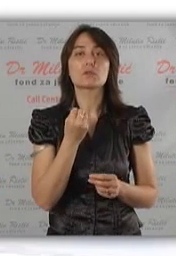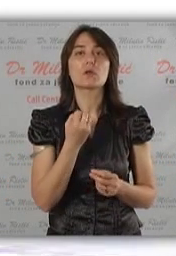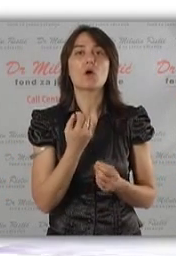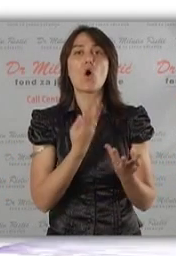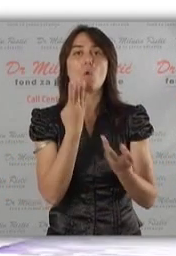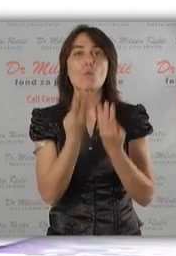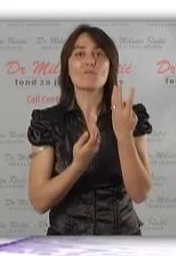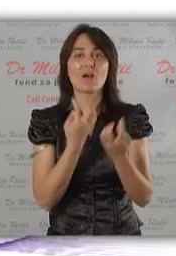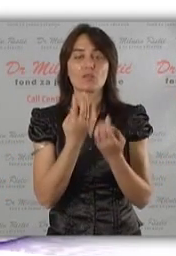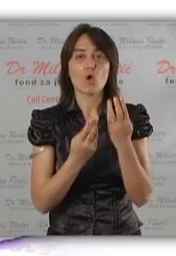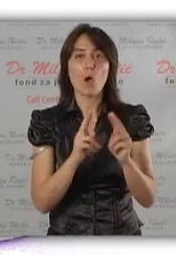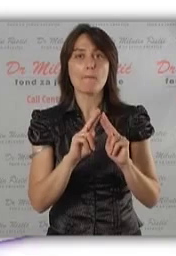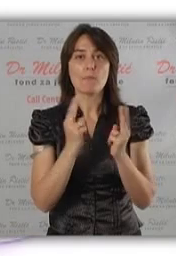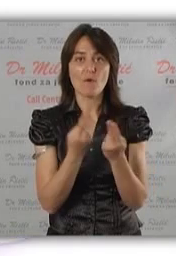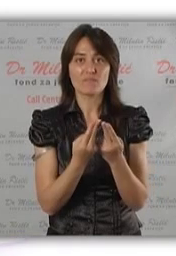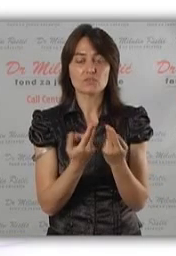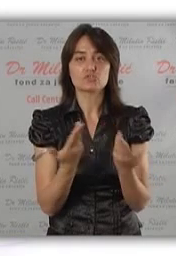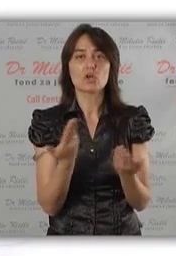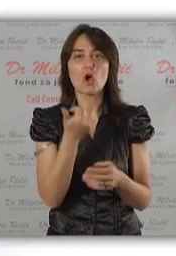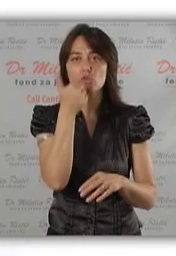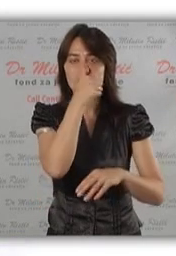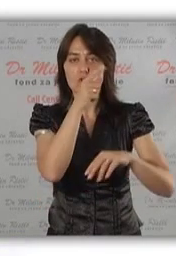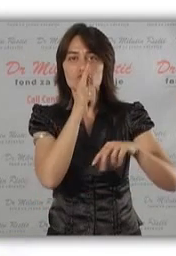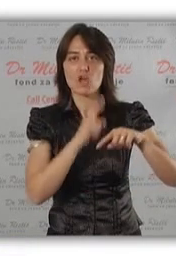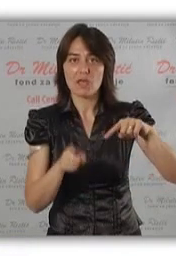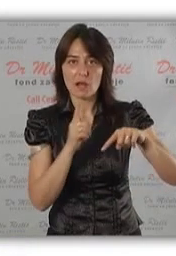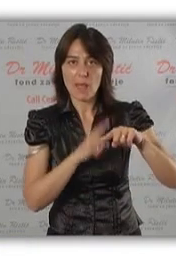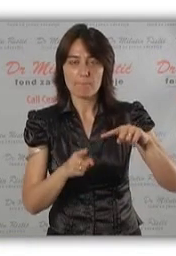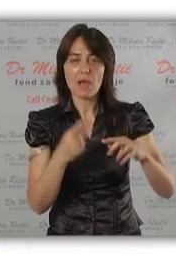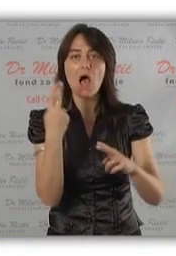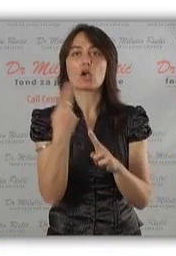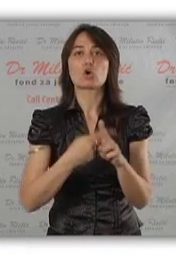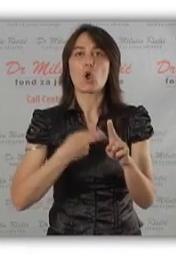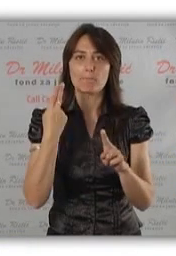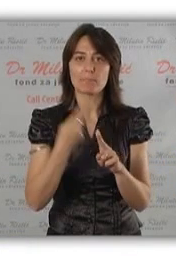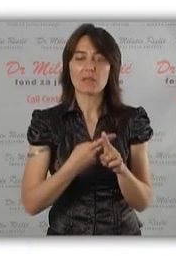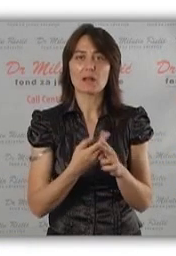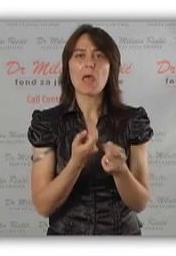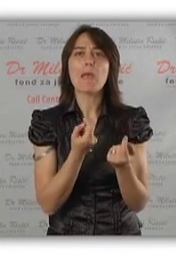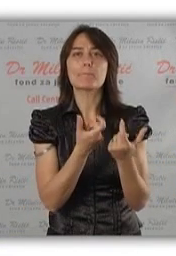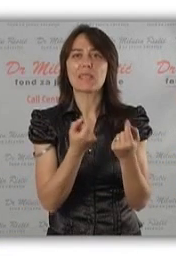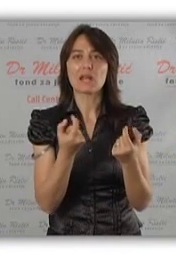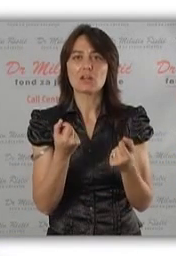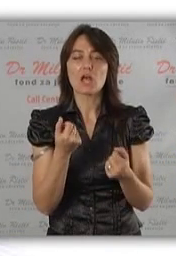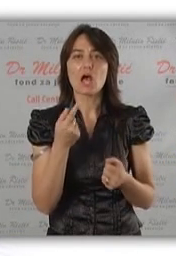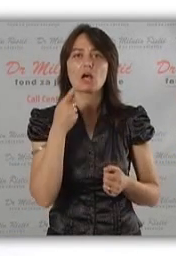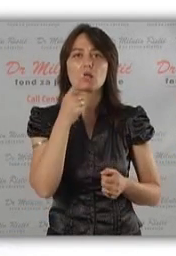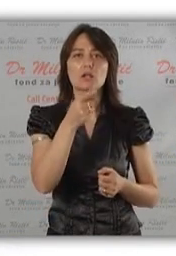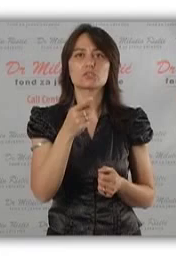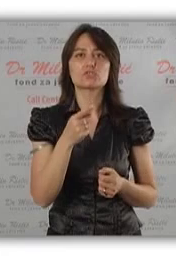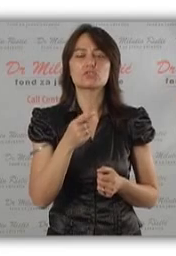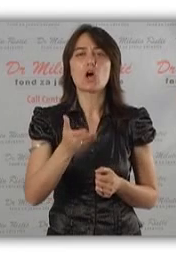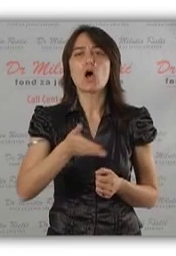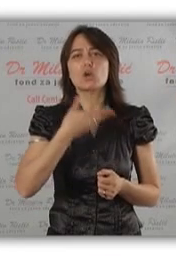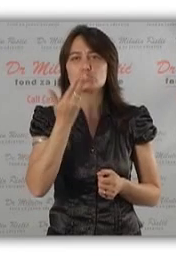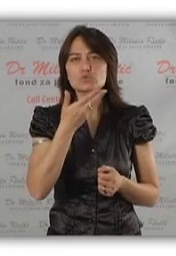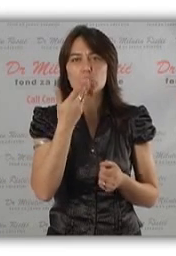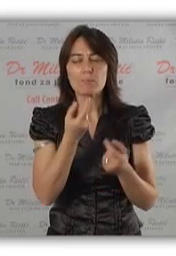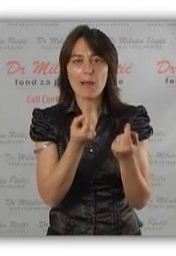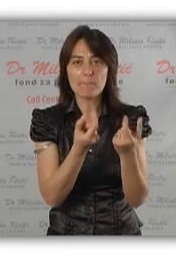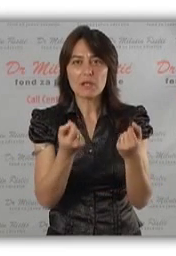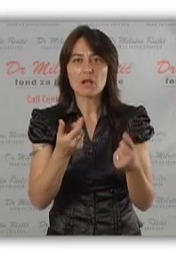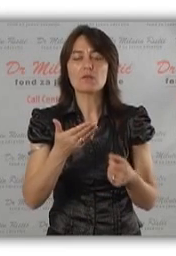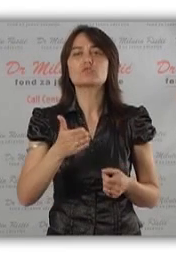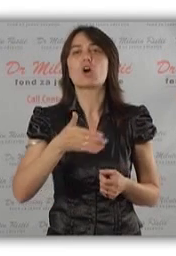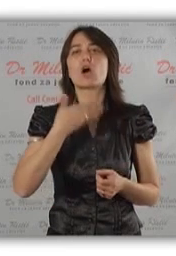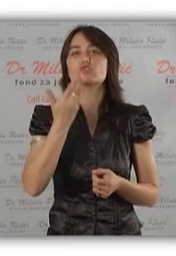sastoji od kuvanog povrća kao što je šargarepa, krompir, pirinač,